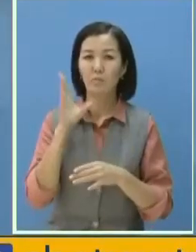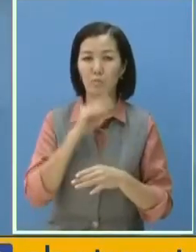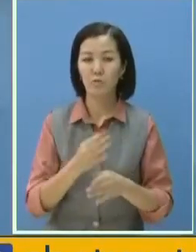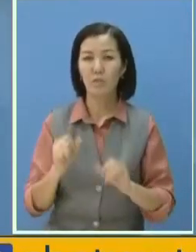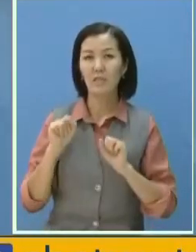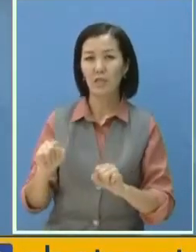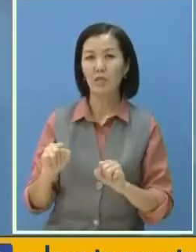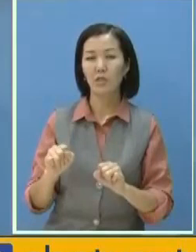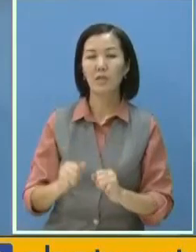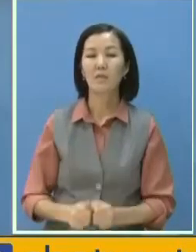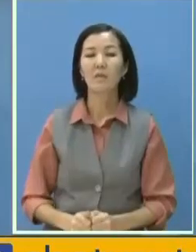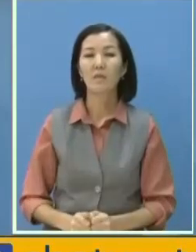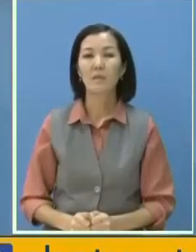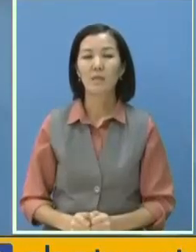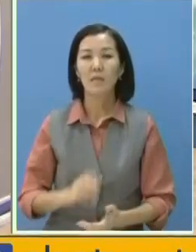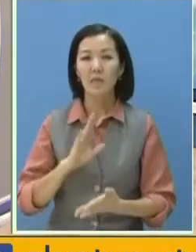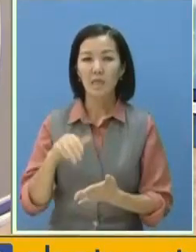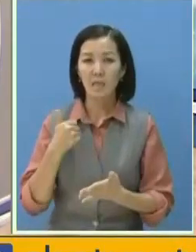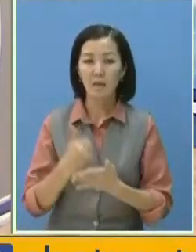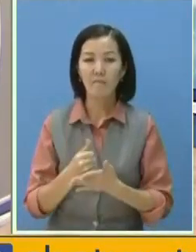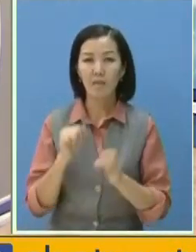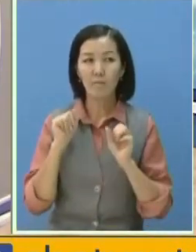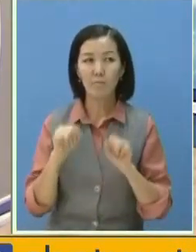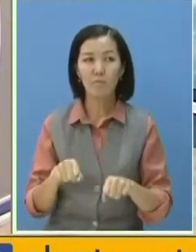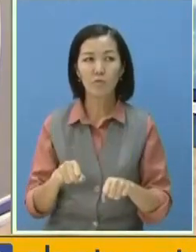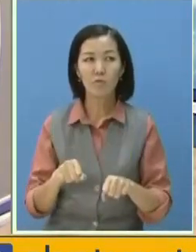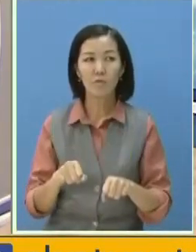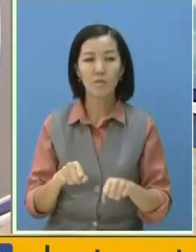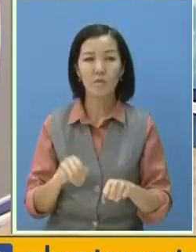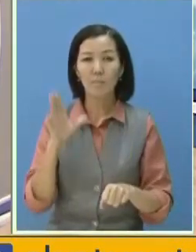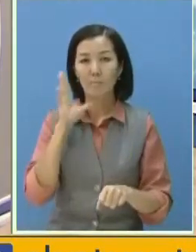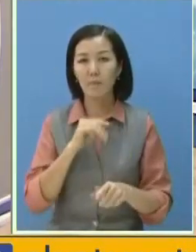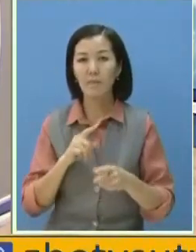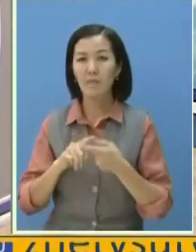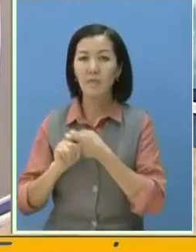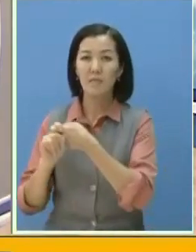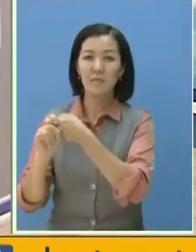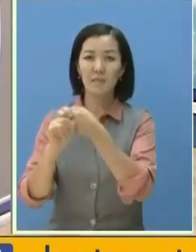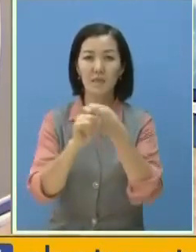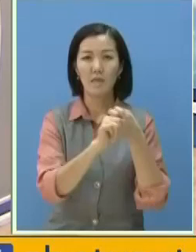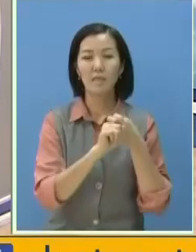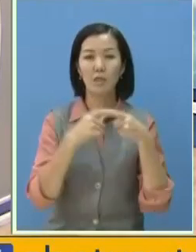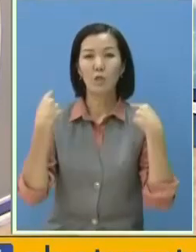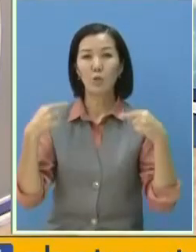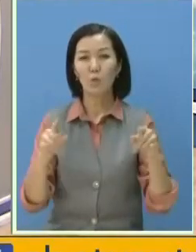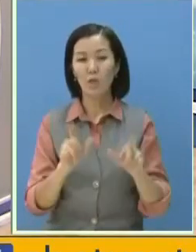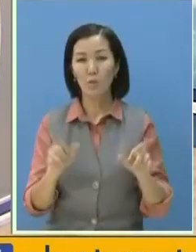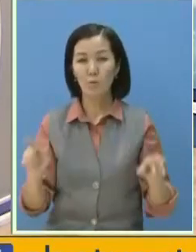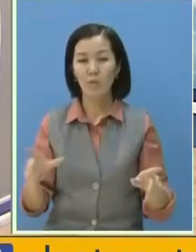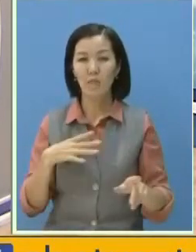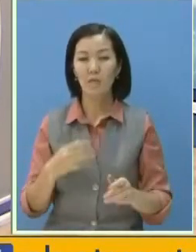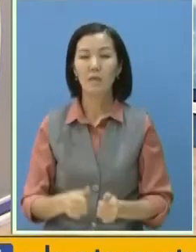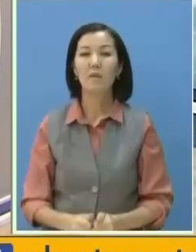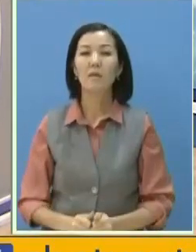форме. Но самое главное, что он может быть разносчиком инфекции. Угу. Потому что на слизистых остаются